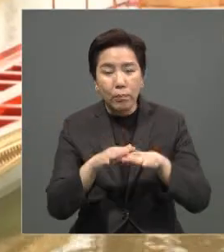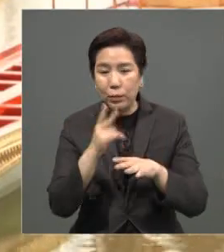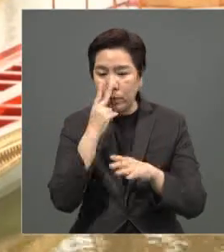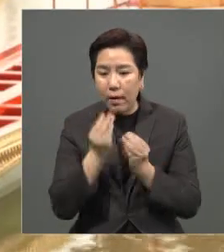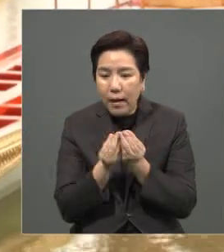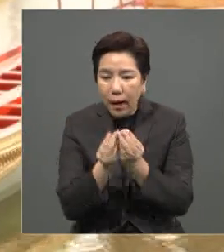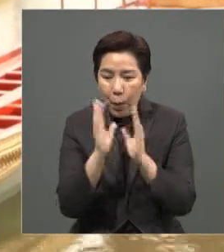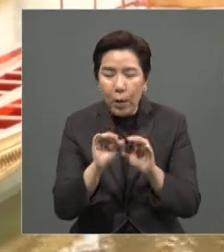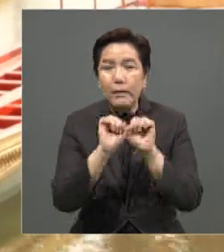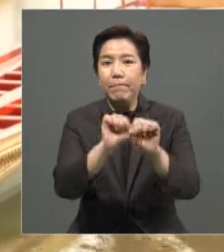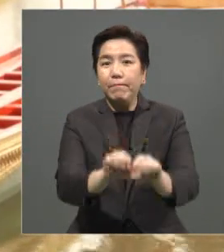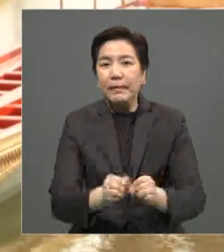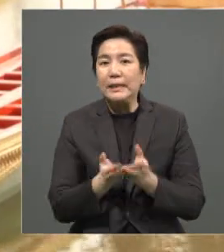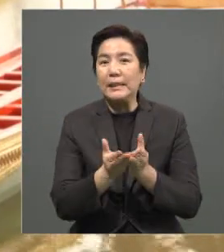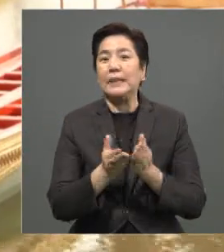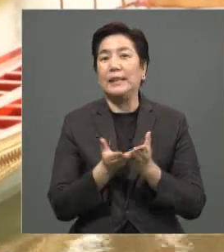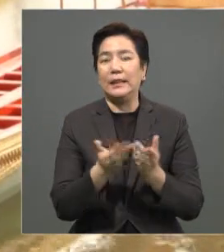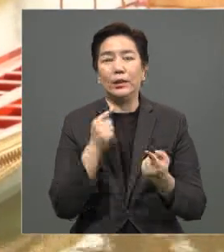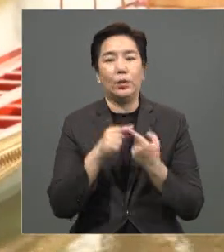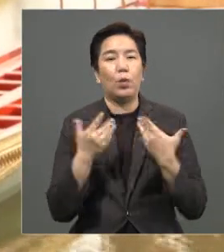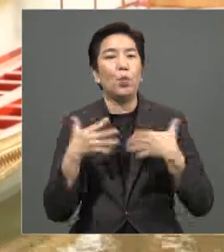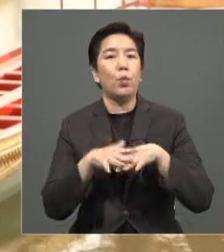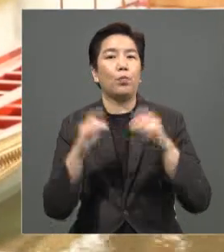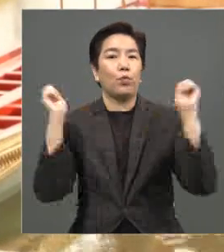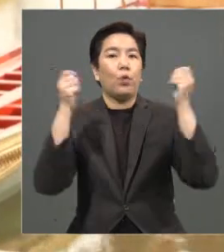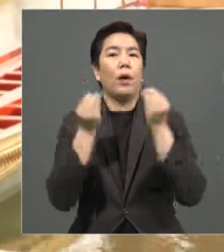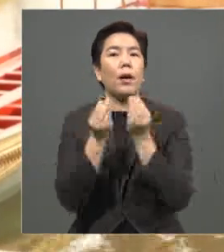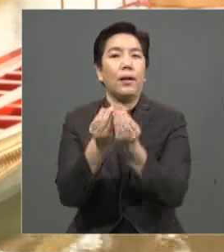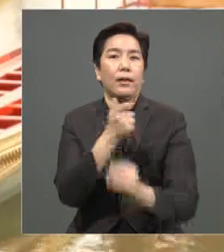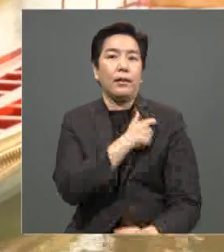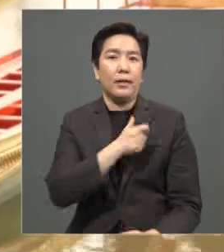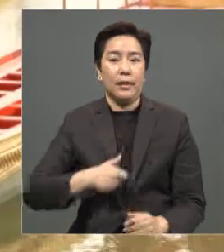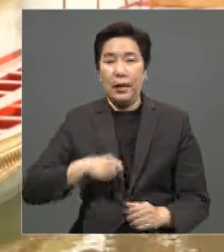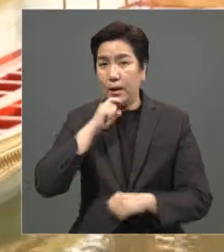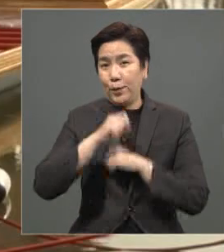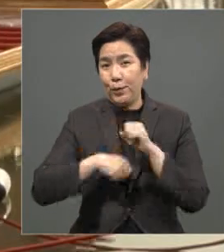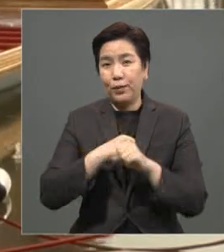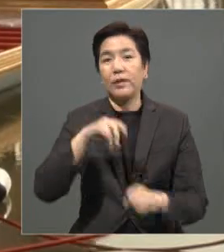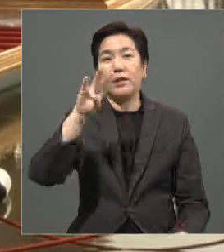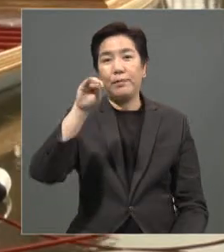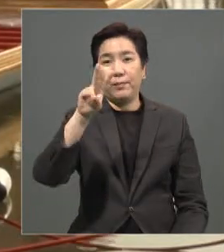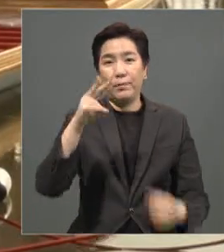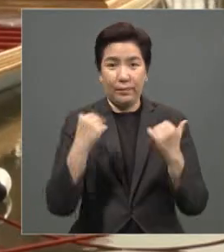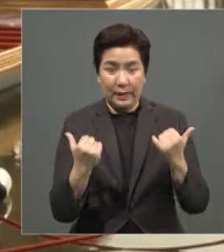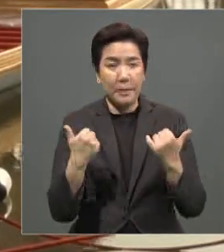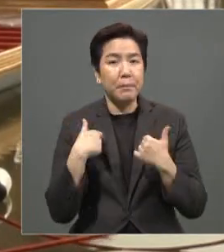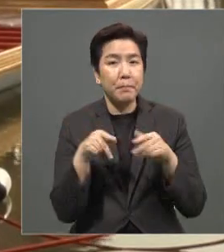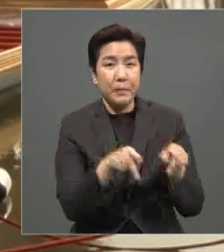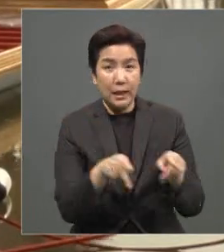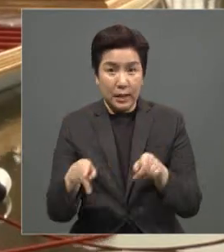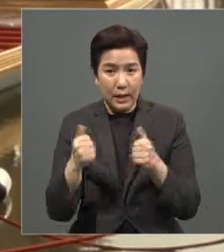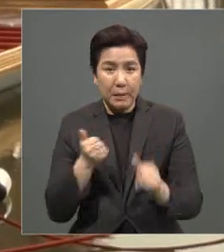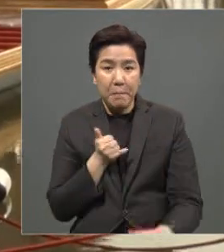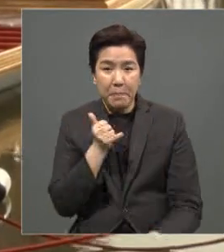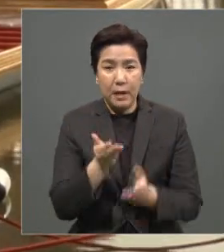ให้กับฝีพายกองทัพเรือแล้วก็ร่วมฉลองพระองค์ท่าน72พรรษาครับผม สำหรับพระราชพิธีเสด็จพระราชด